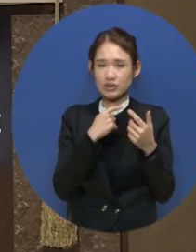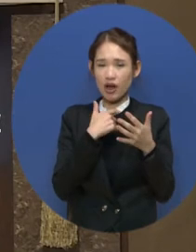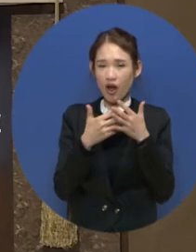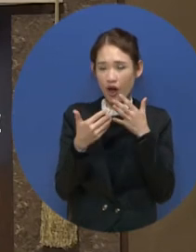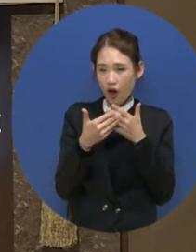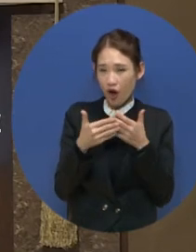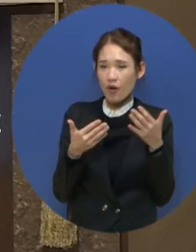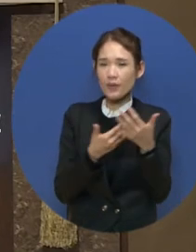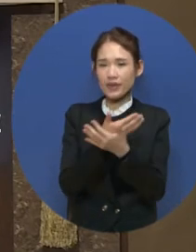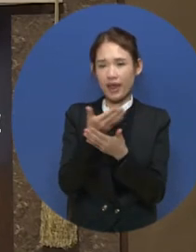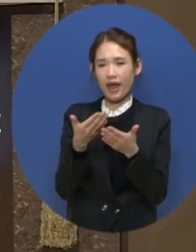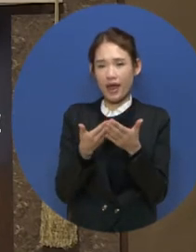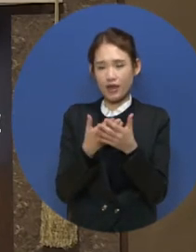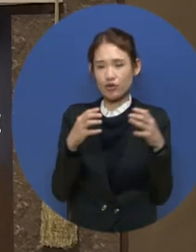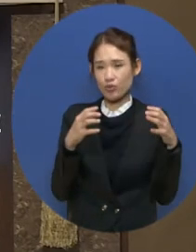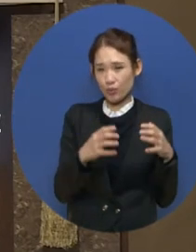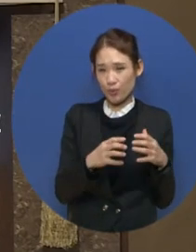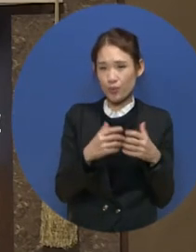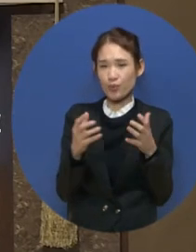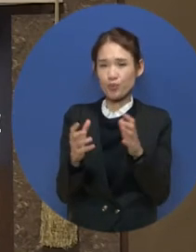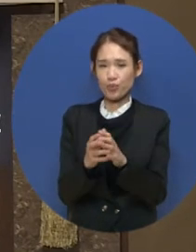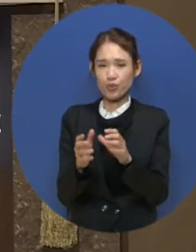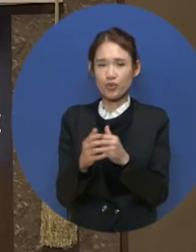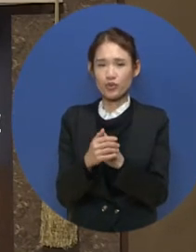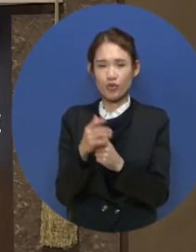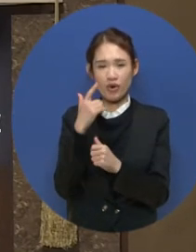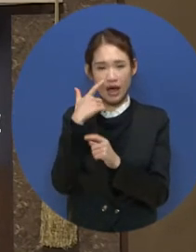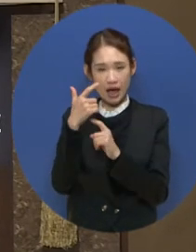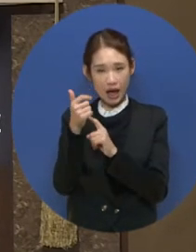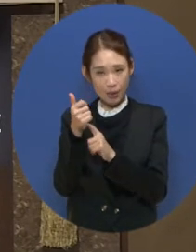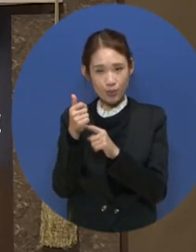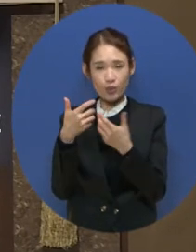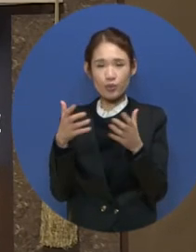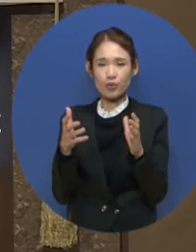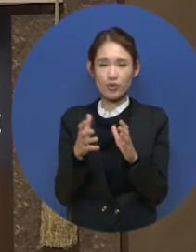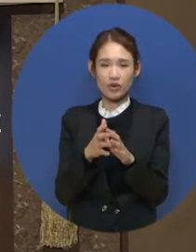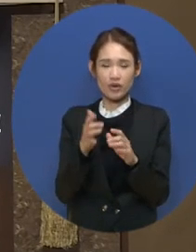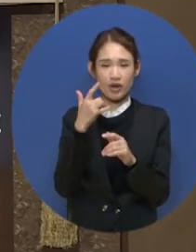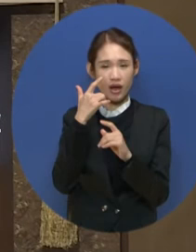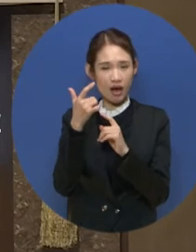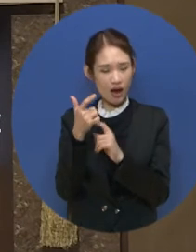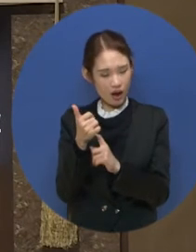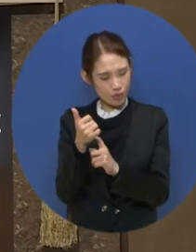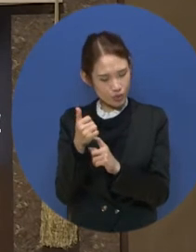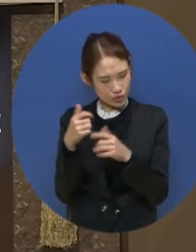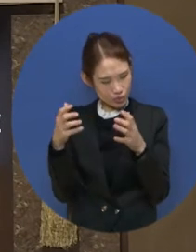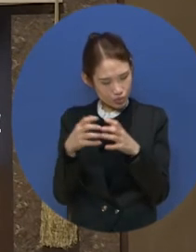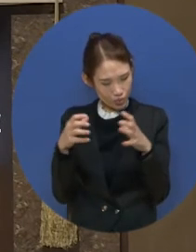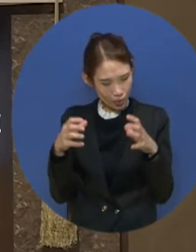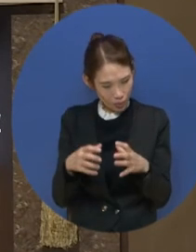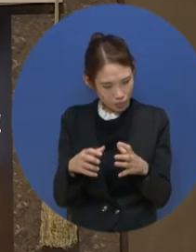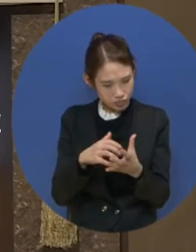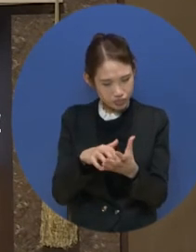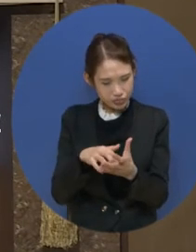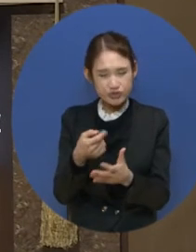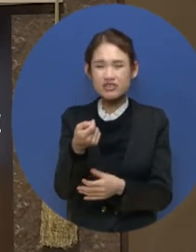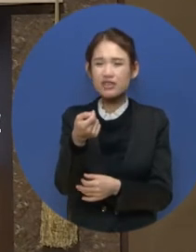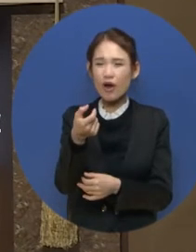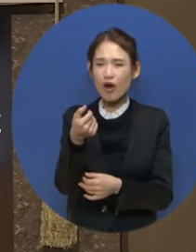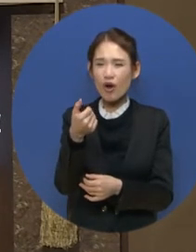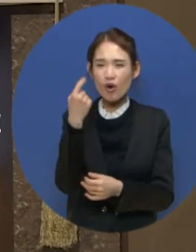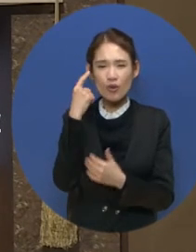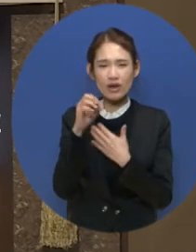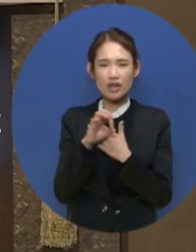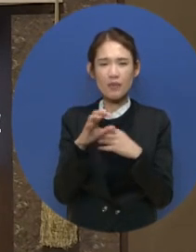나누는 이런 모임이 있구요 예 또 아버지 모임인데 사실은 아버지 모임은 많지 않습니다 네 잘